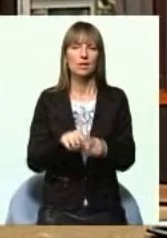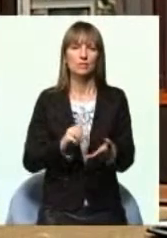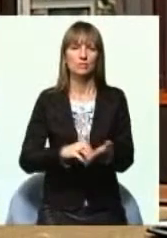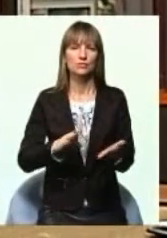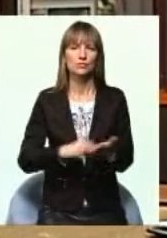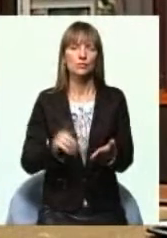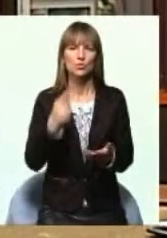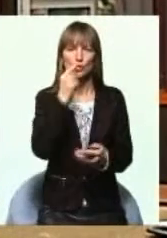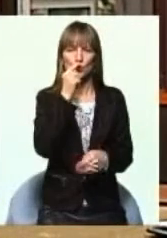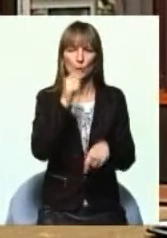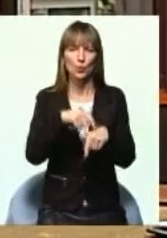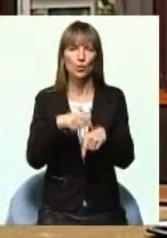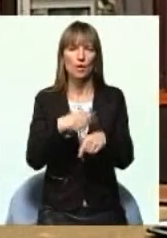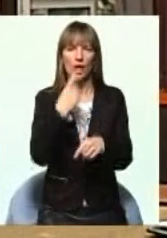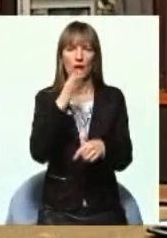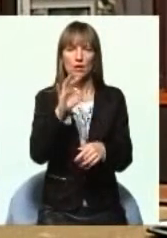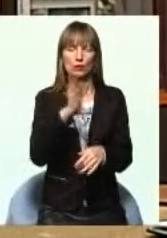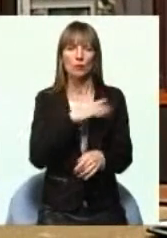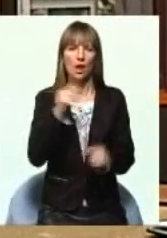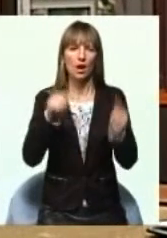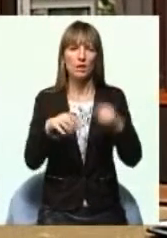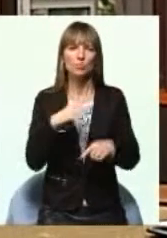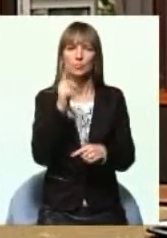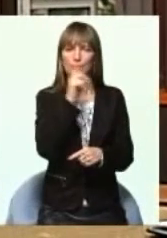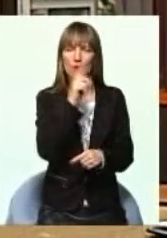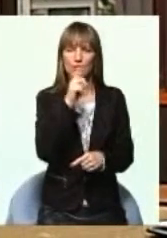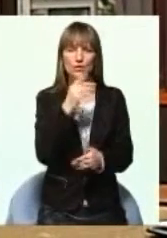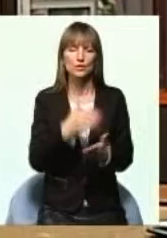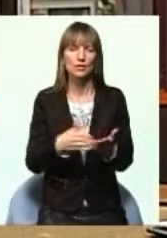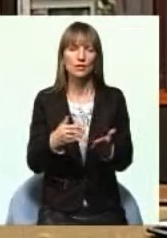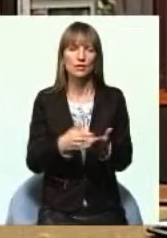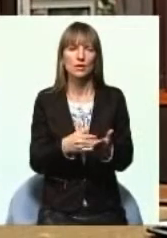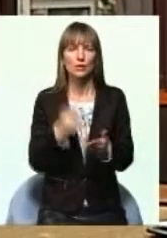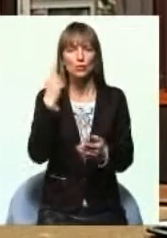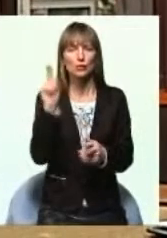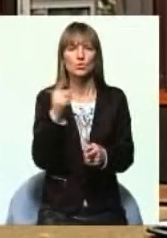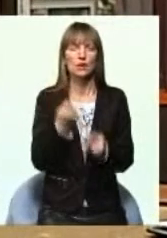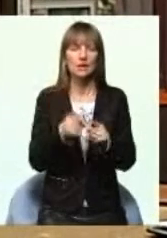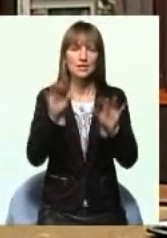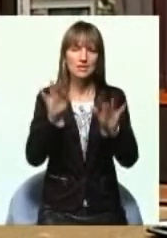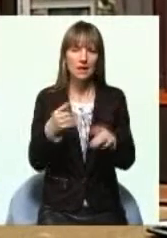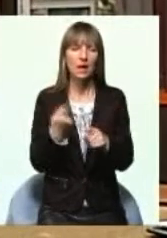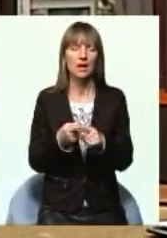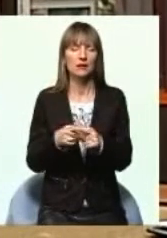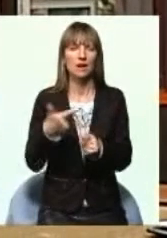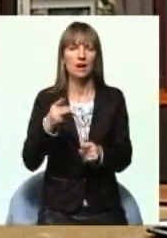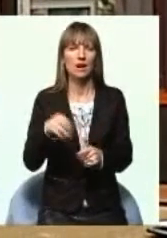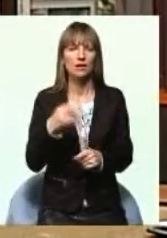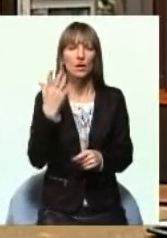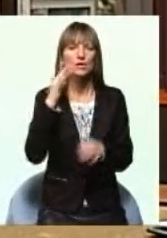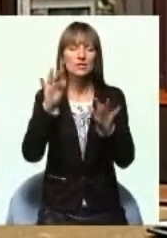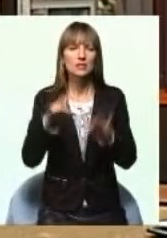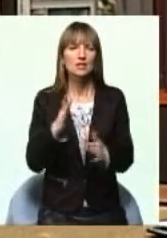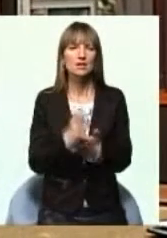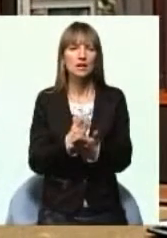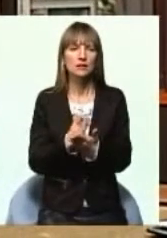зареєстровано, що з куріне яйцо було навіть град. А було малюсіньке-малюсіньке. Кажеться сніг, але це град. Можна сніг, коли падає,